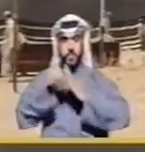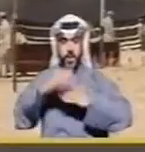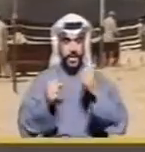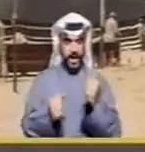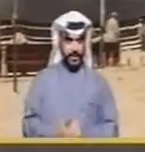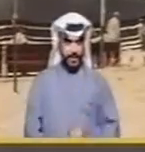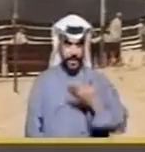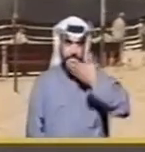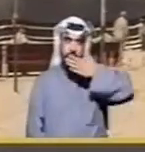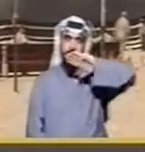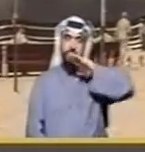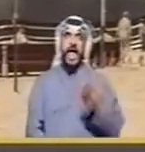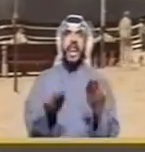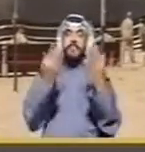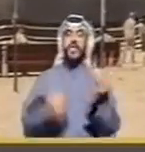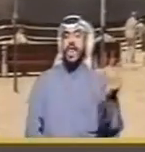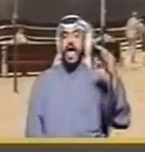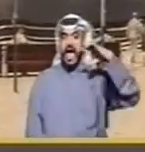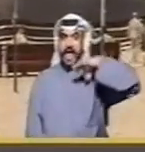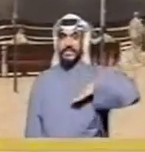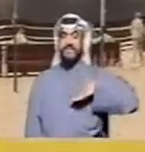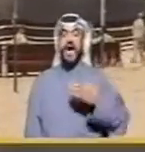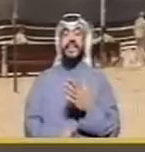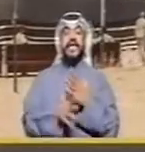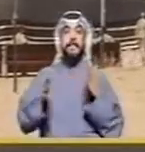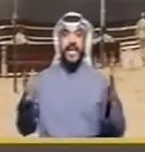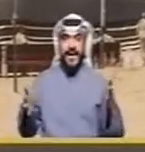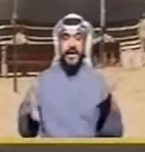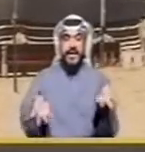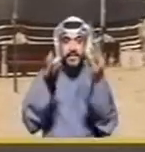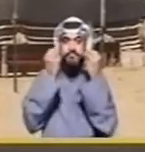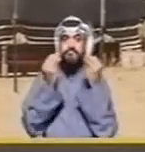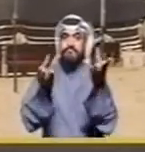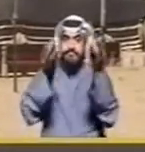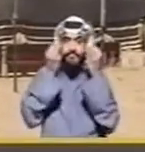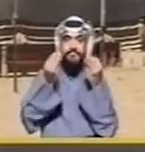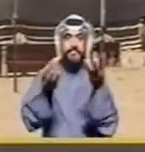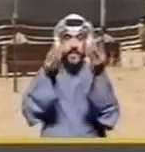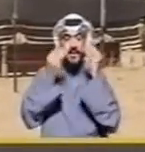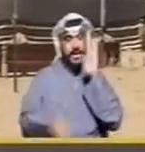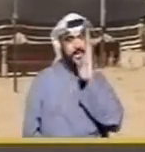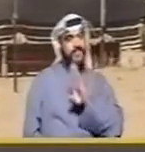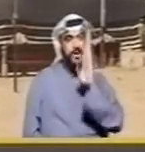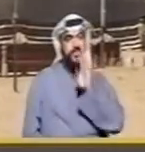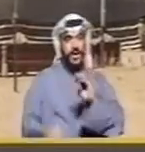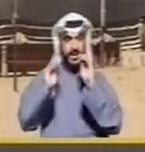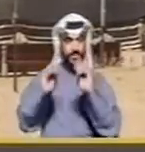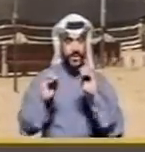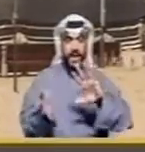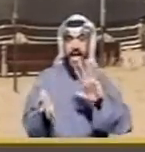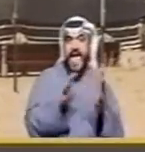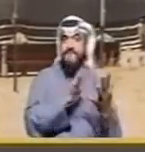الحمد كانت الاستفادة كبيرة على مستوى الضباط وضباط الصف، حتى استخدام